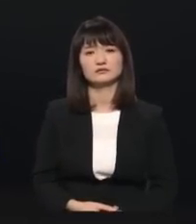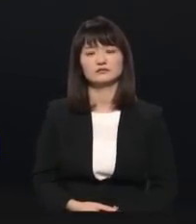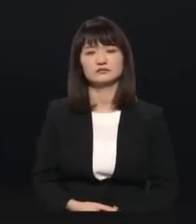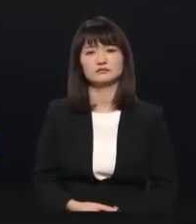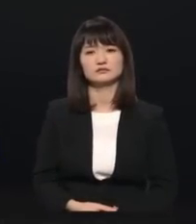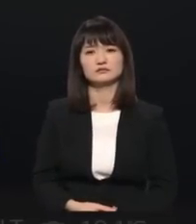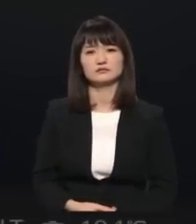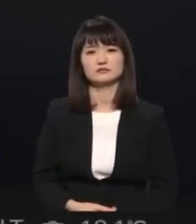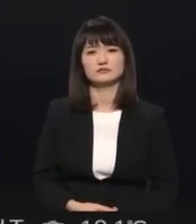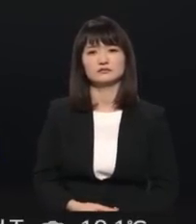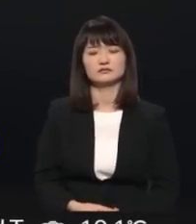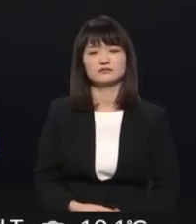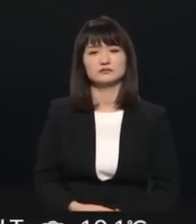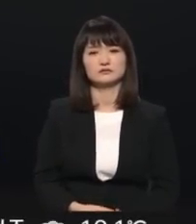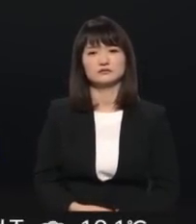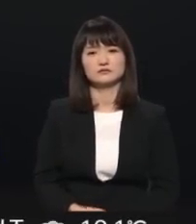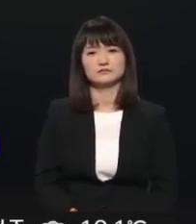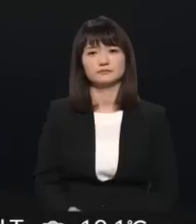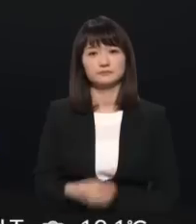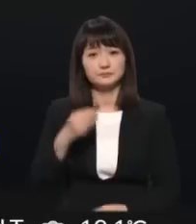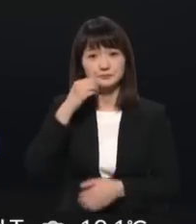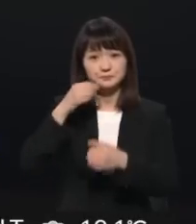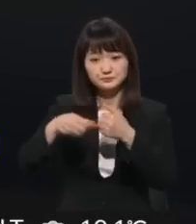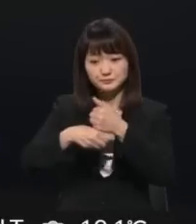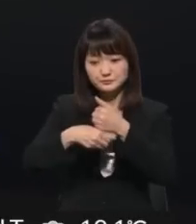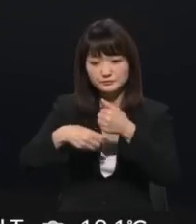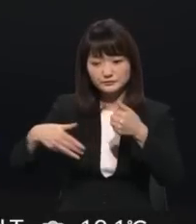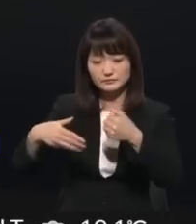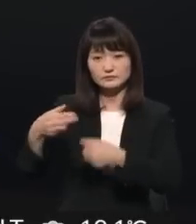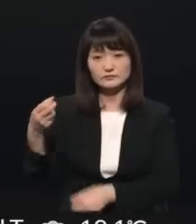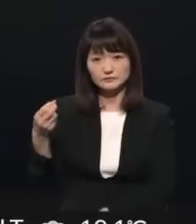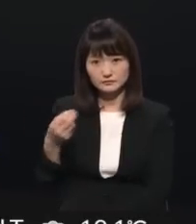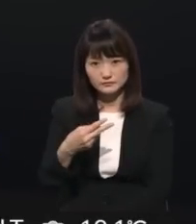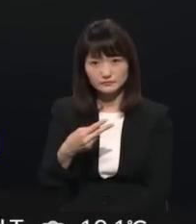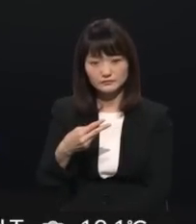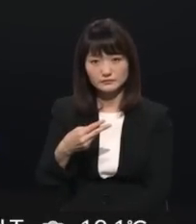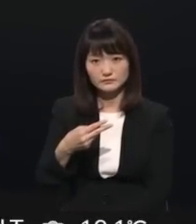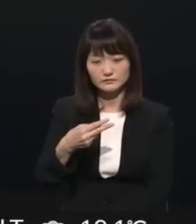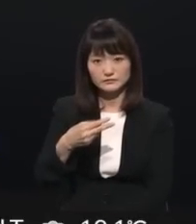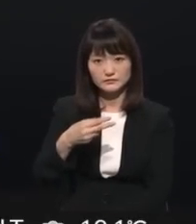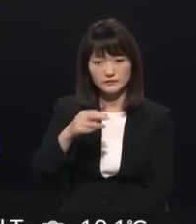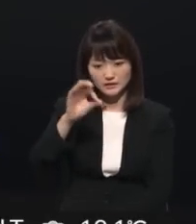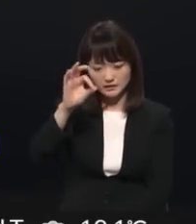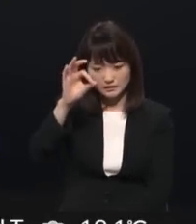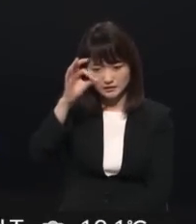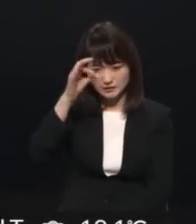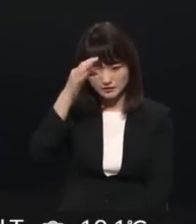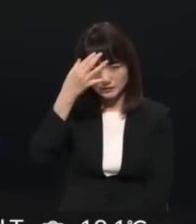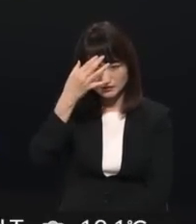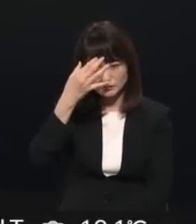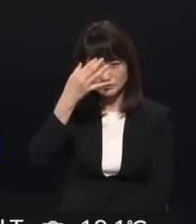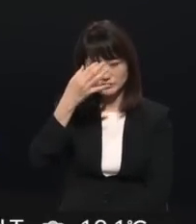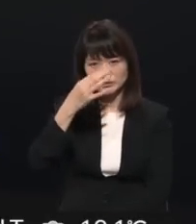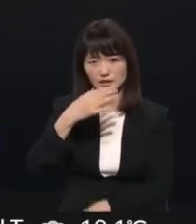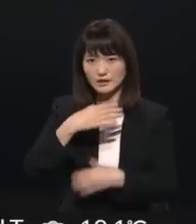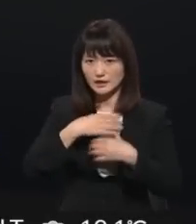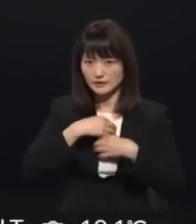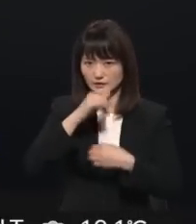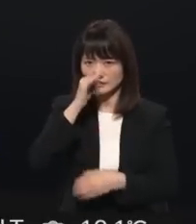이거 철저히 어쨌든 저 무기를 비롯해서 저는 이 성능 점검을 해봐야 될 상황이라고 생각하고요. 첫 번째로. 두